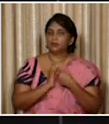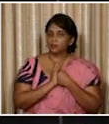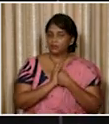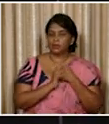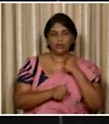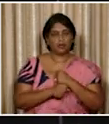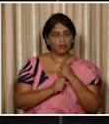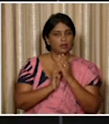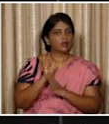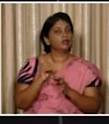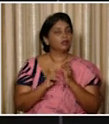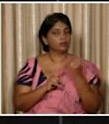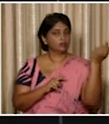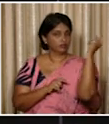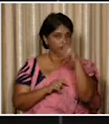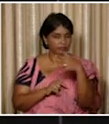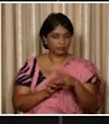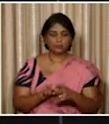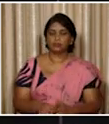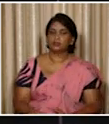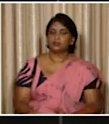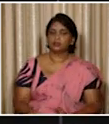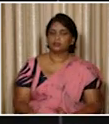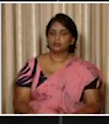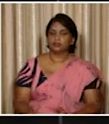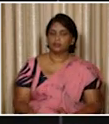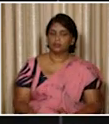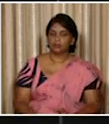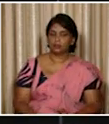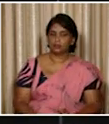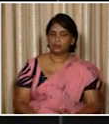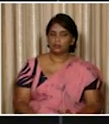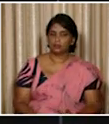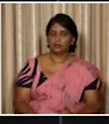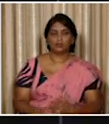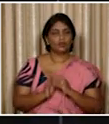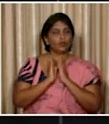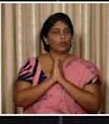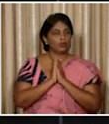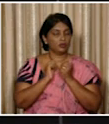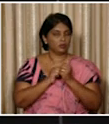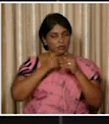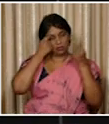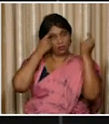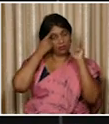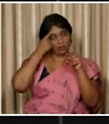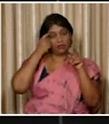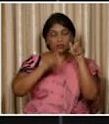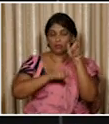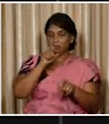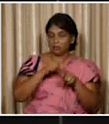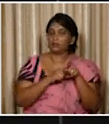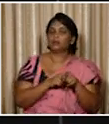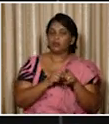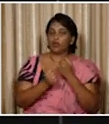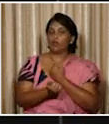போலீஸ் அராஜகம் என்பது நான் நினைக்கிறேன். ஒரு வணக்கத்துக்கு சென்றவர்களுக்கு அவர்களை தாக்குவதற்காக போலீஸார் கொண்டு வந்த